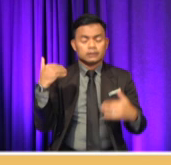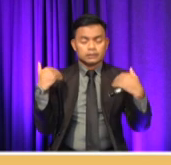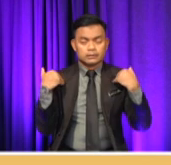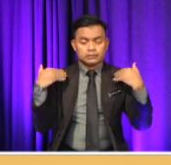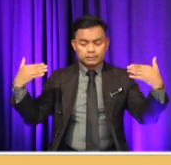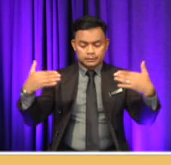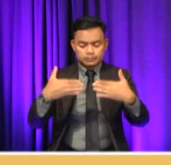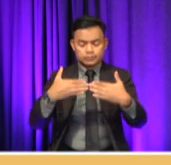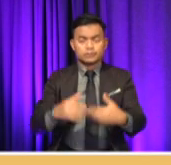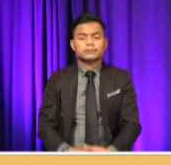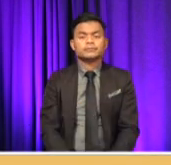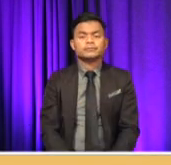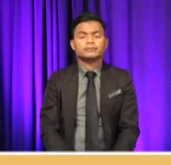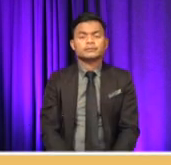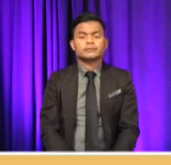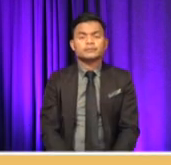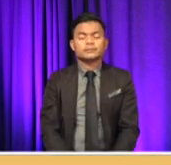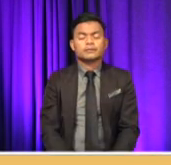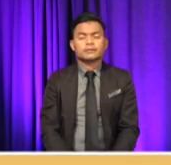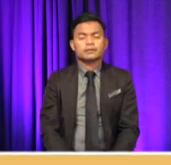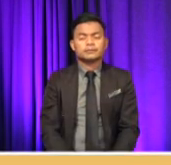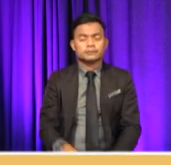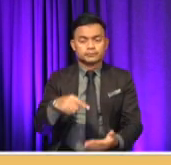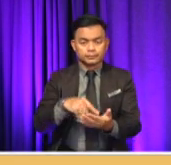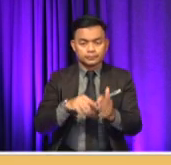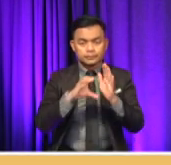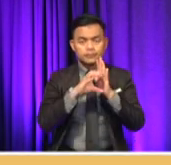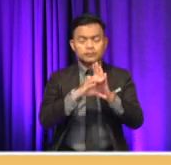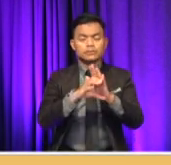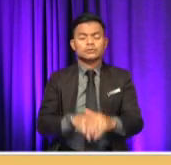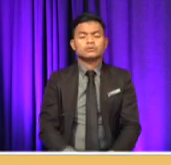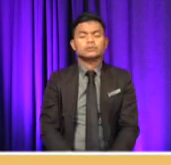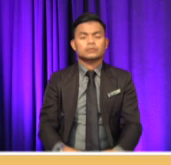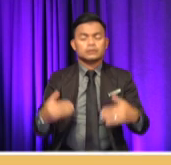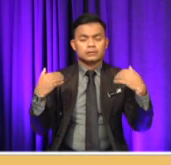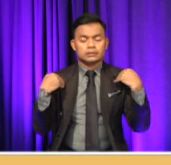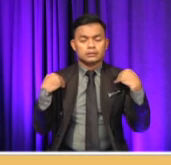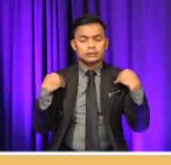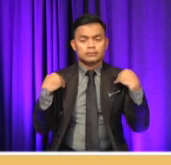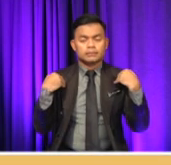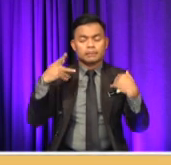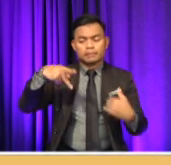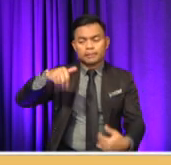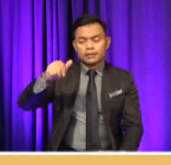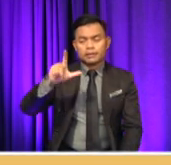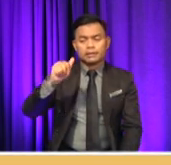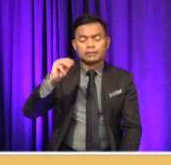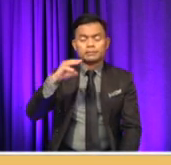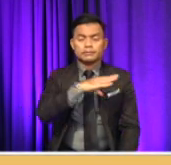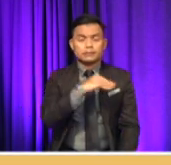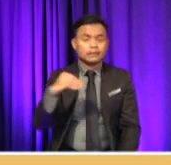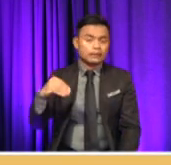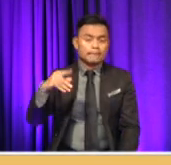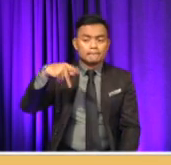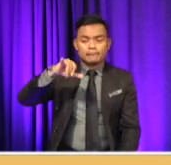Oke ini contoh penyambungnya kita ada kolam dengan Bijuu dengan female